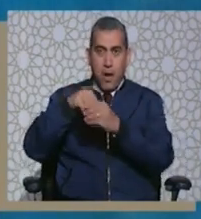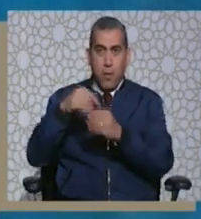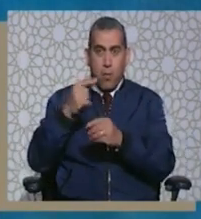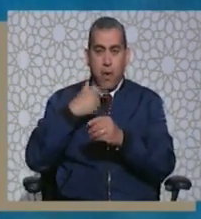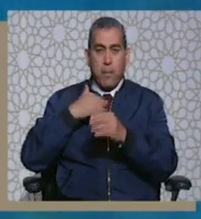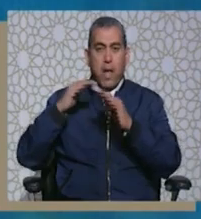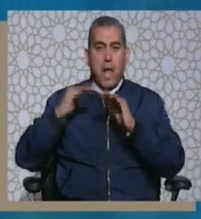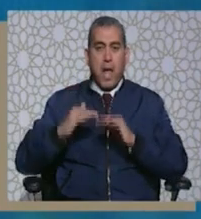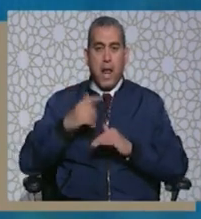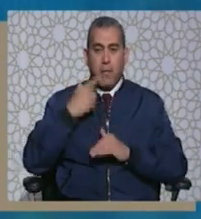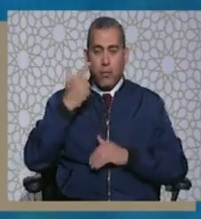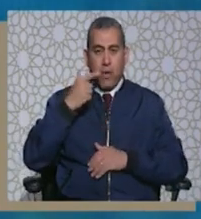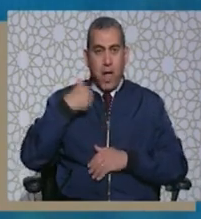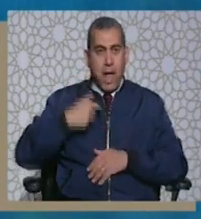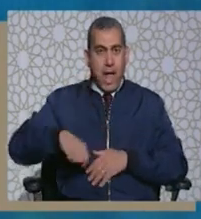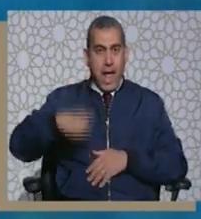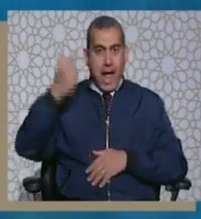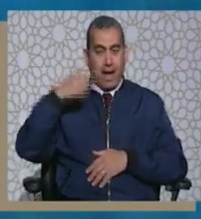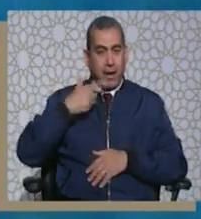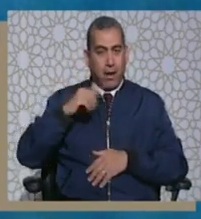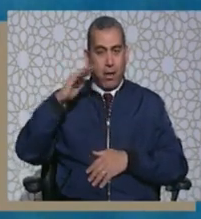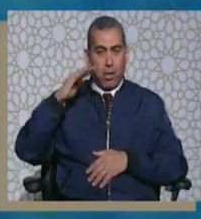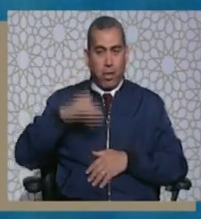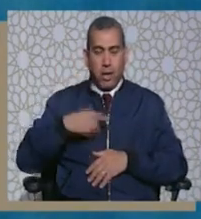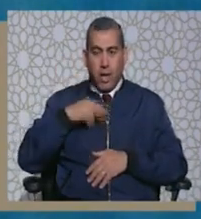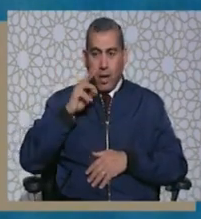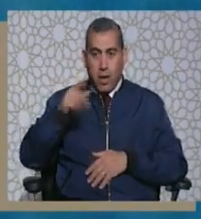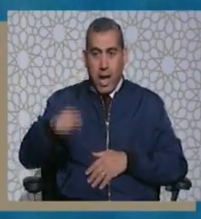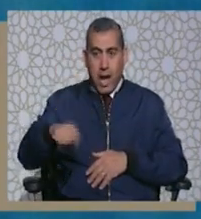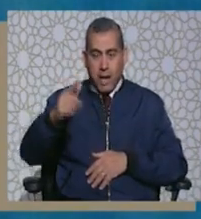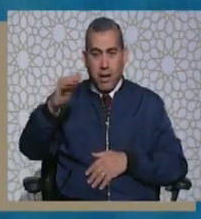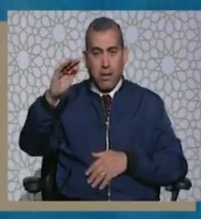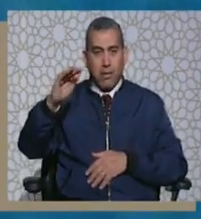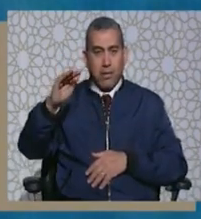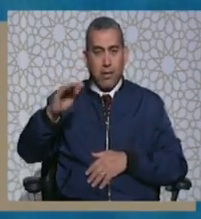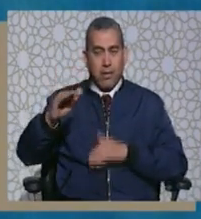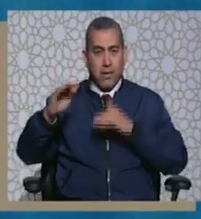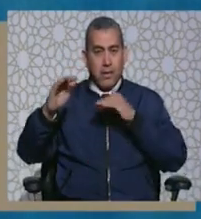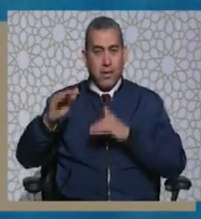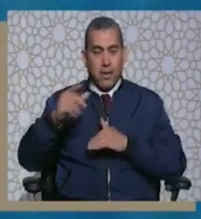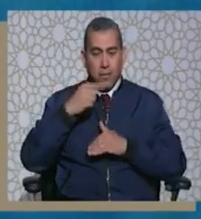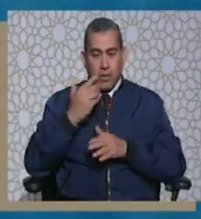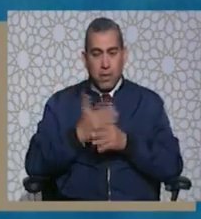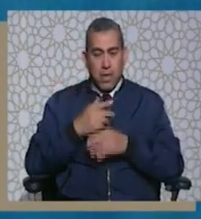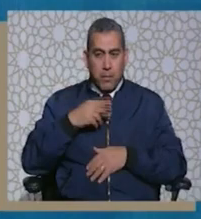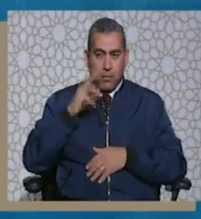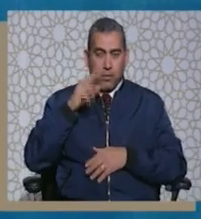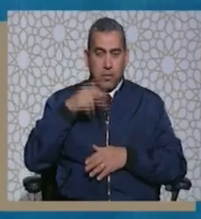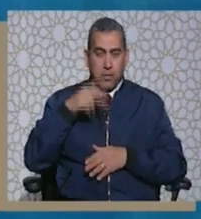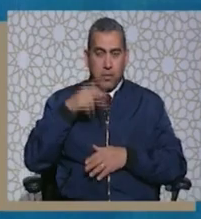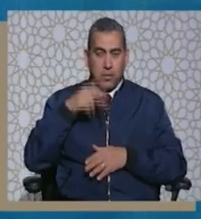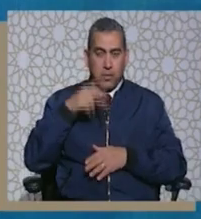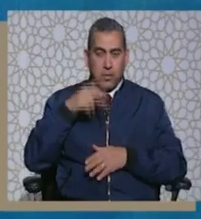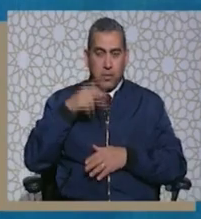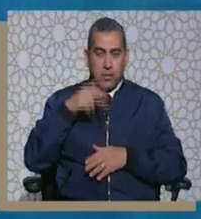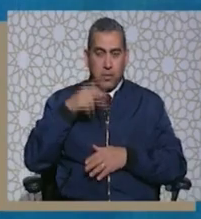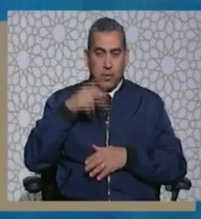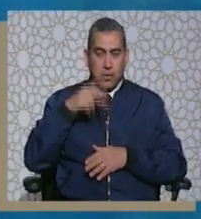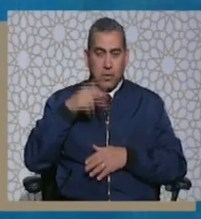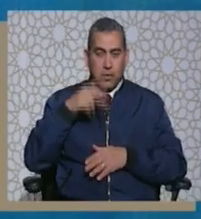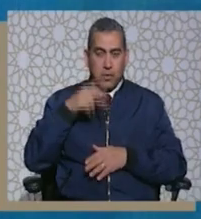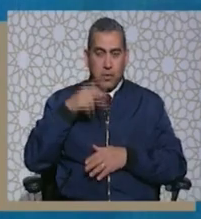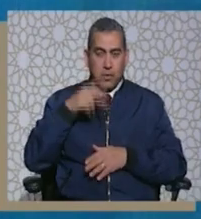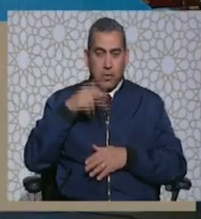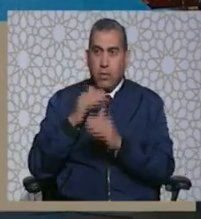حد يحس ان هو قيمته في حياه حد تاني بتقل هو كمان بيحس ان ده بيتسرسب من